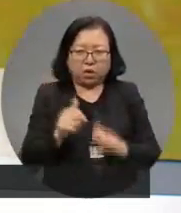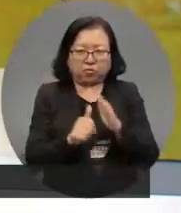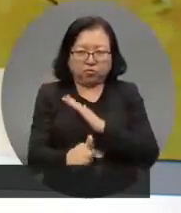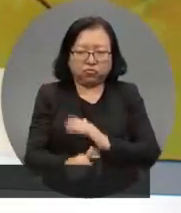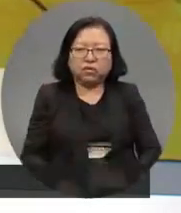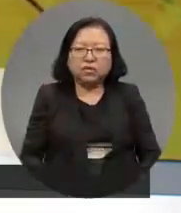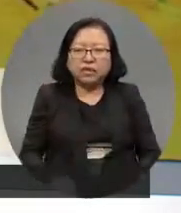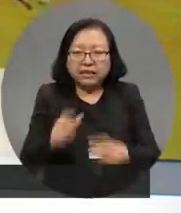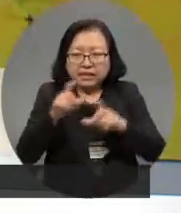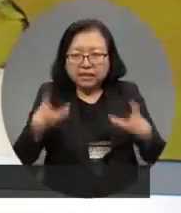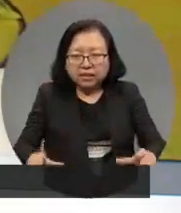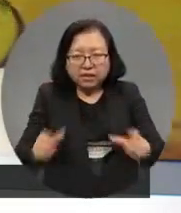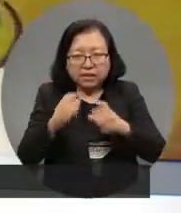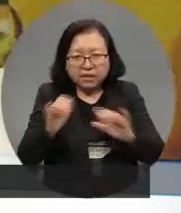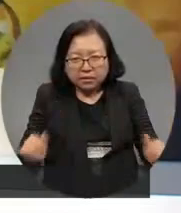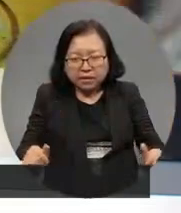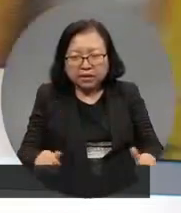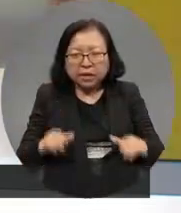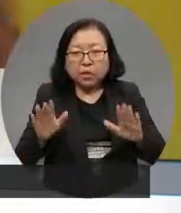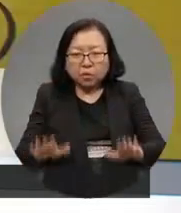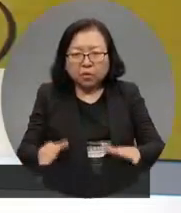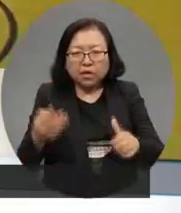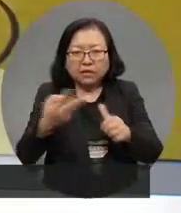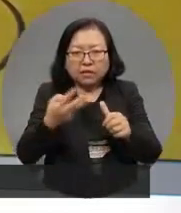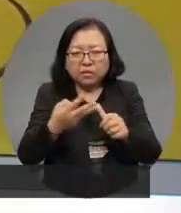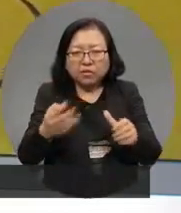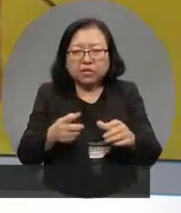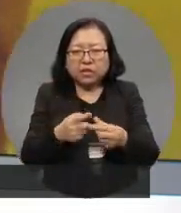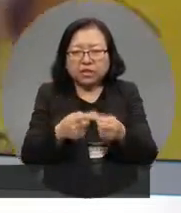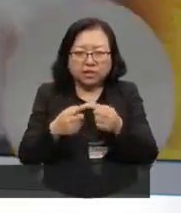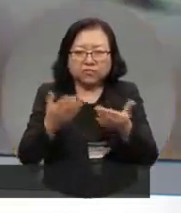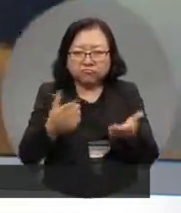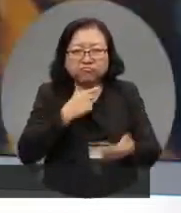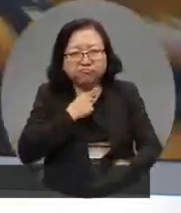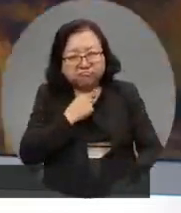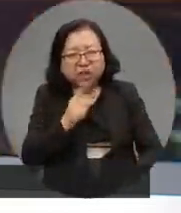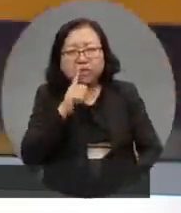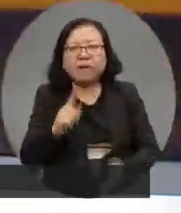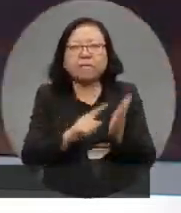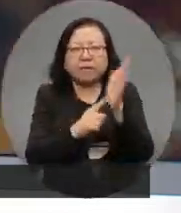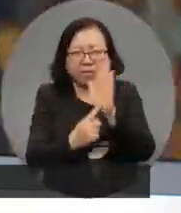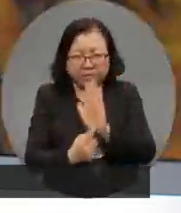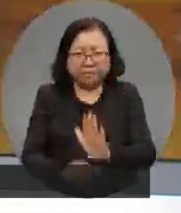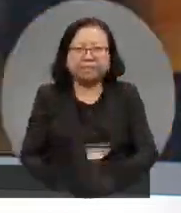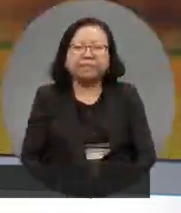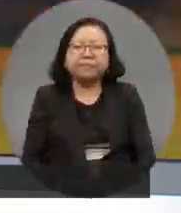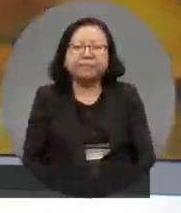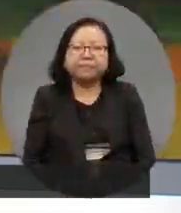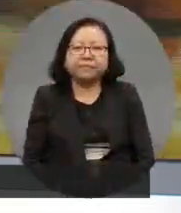지역 팬들에게는 세 번째 우승을 안기겠다는 목표도 밝혔습니다. 이승준 기자가 보도합니다.